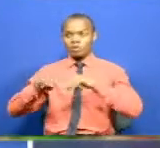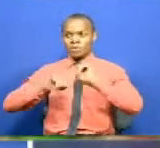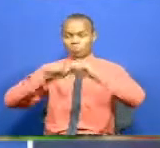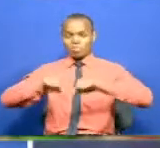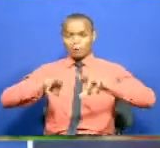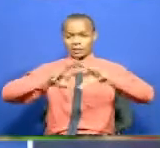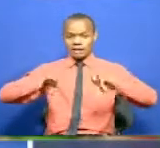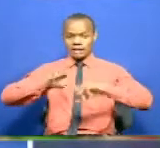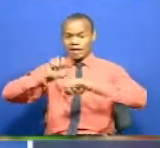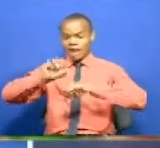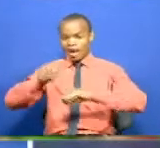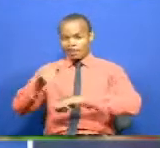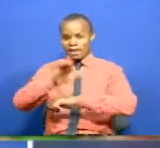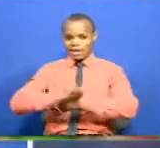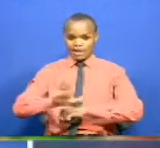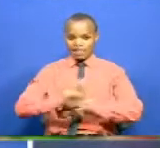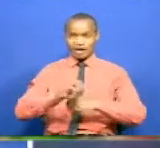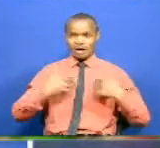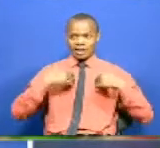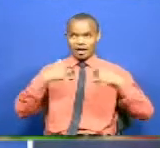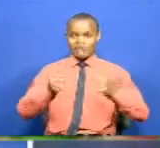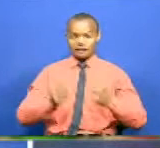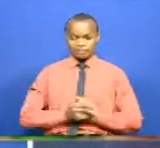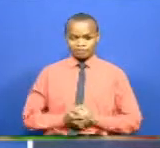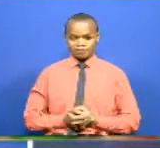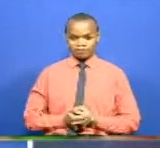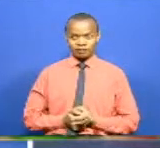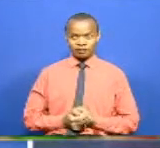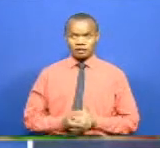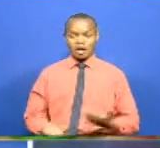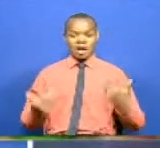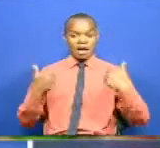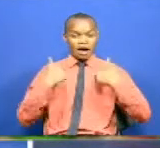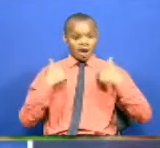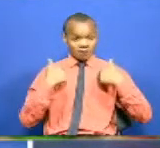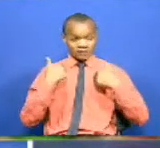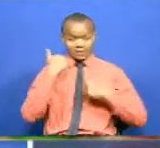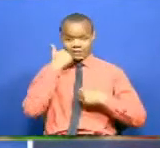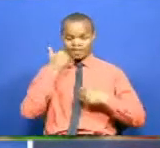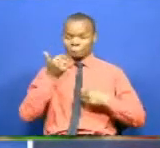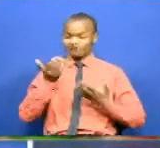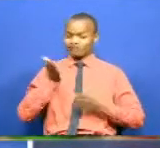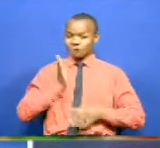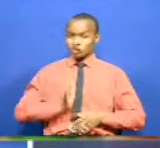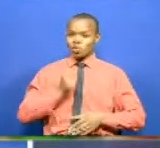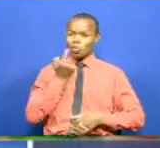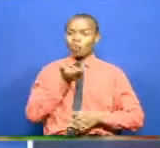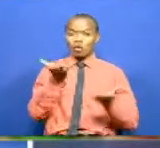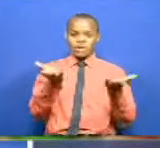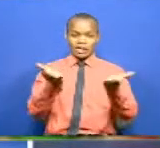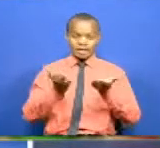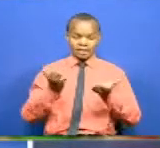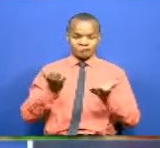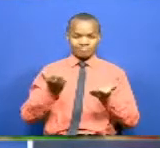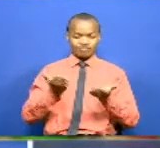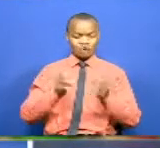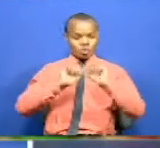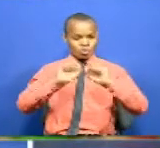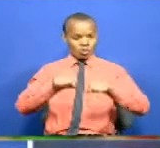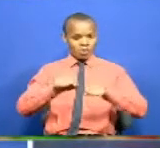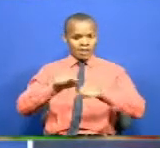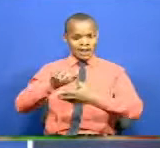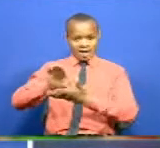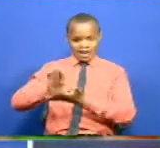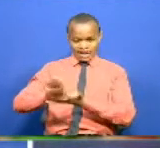na mgonjwa mwenye angefaa shono mguu bai leo, but ajashonwa. So